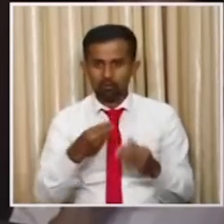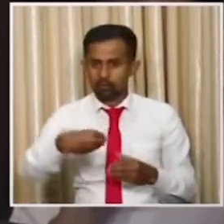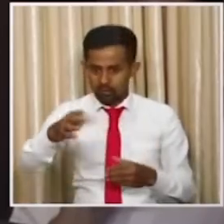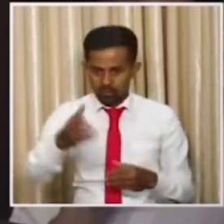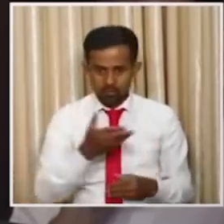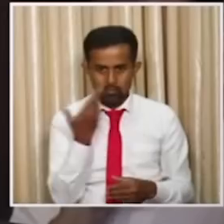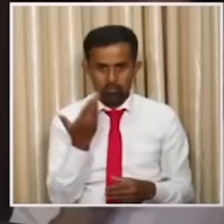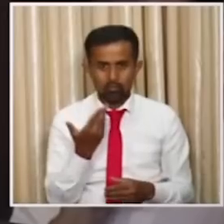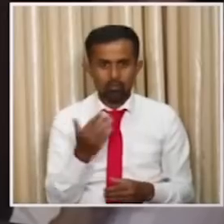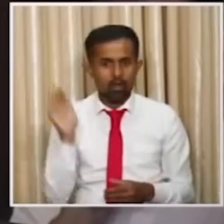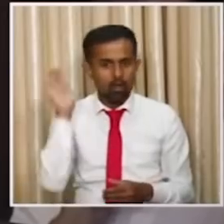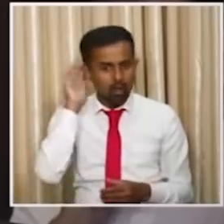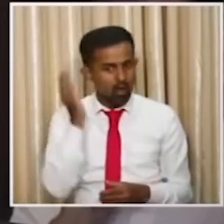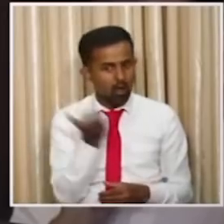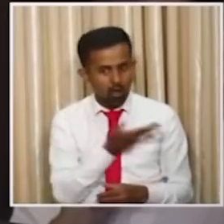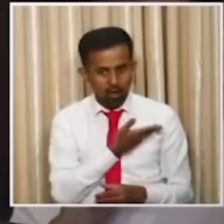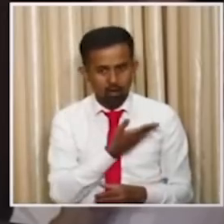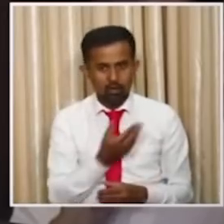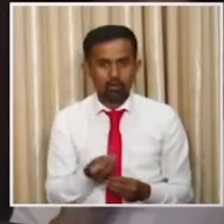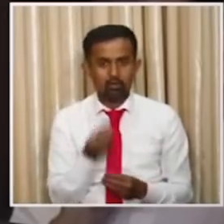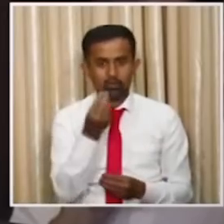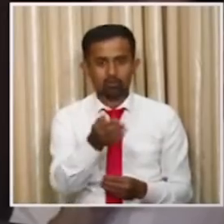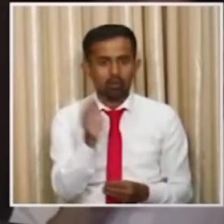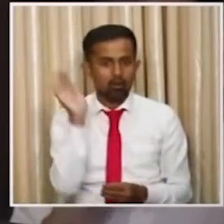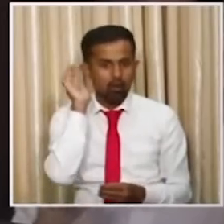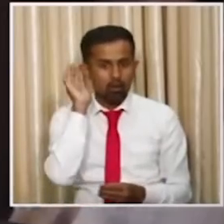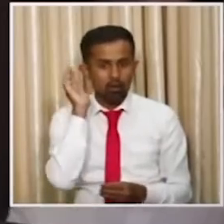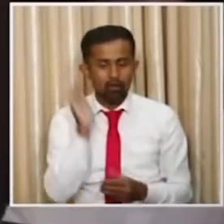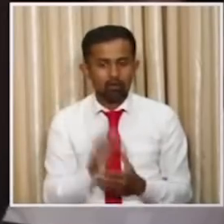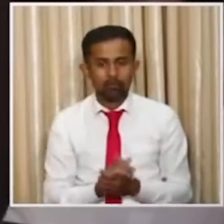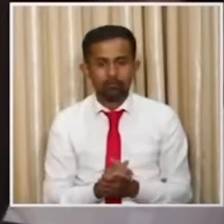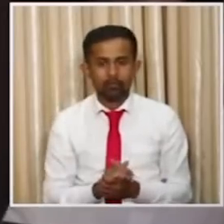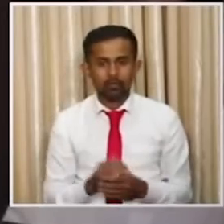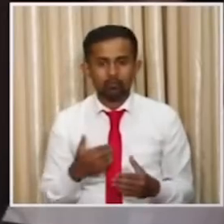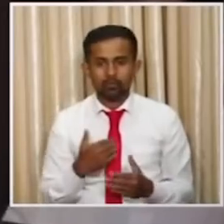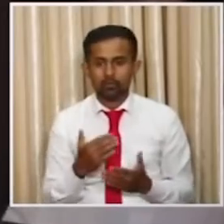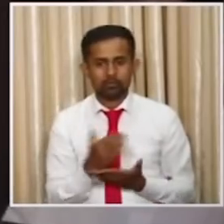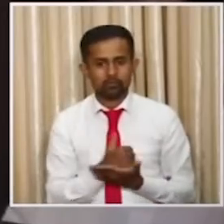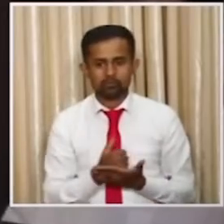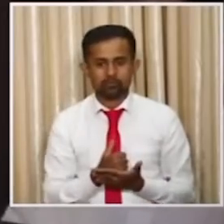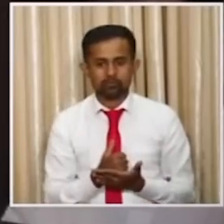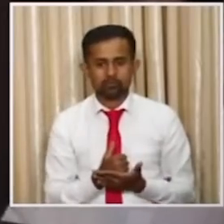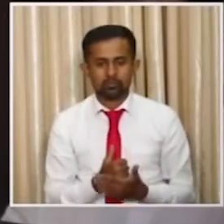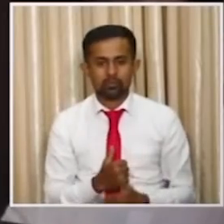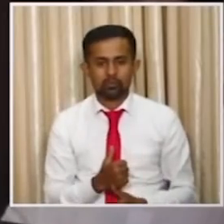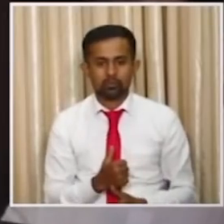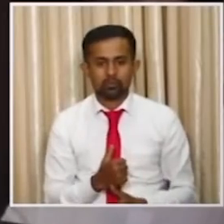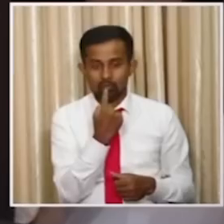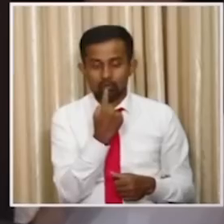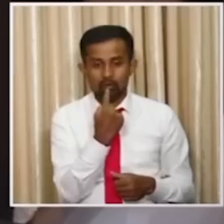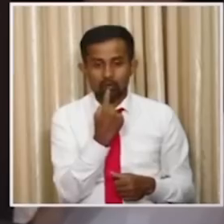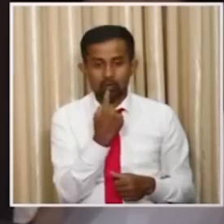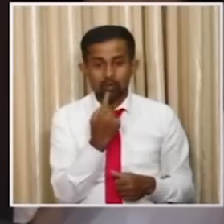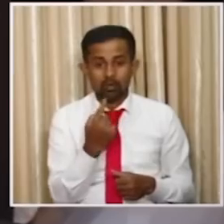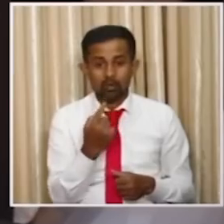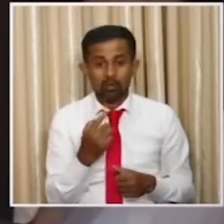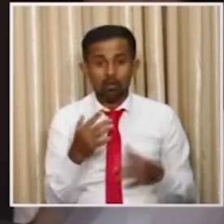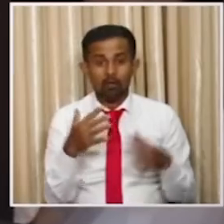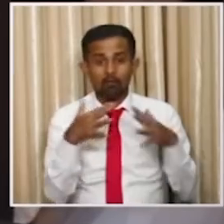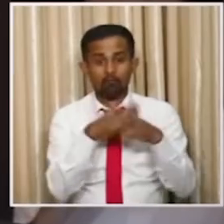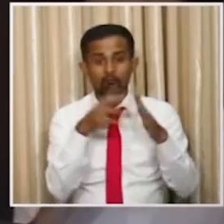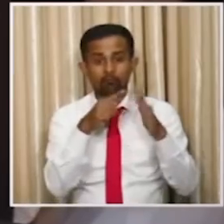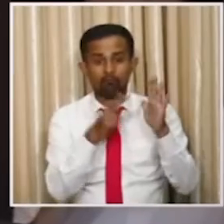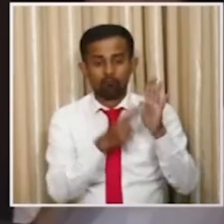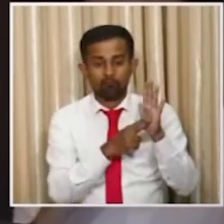அலிசப்ரி என்று பாராளுமன்றில் தெரிவித்திருந்தார். நாடாளுமன்ற சிறப்புரிமை குறித்த கேள்வி எழுப்பி அவர் இவ்வாறு கேள்வி எழுப்பினார்.